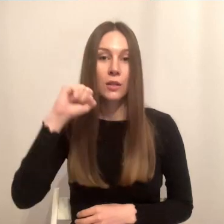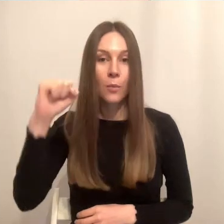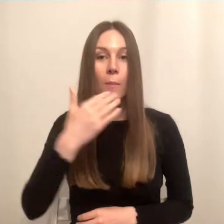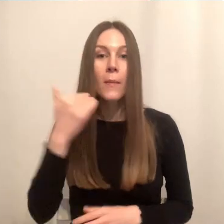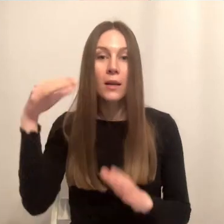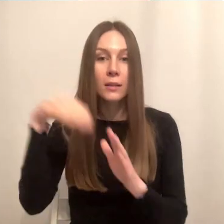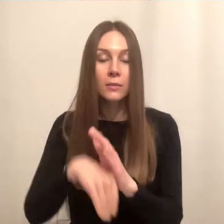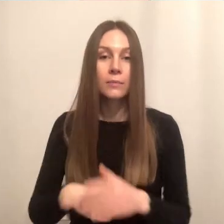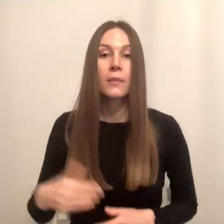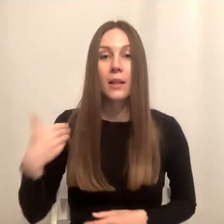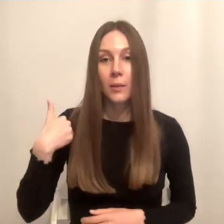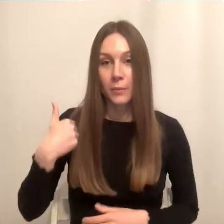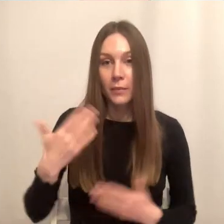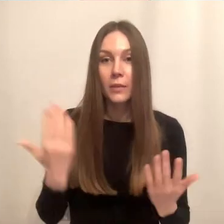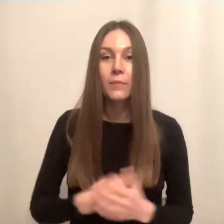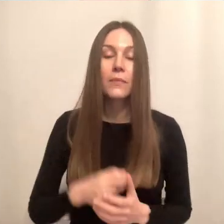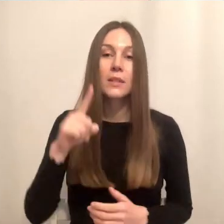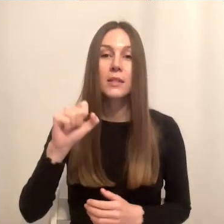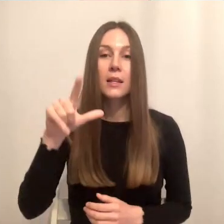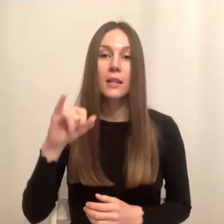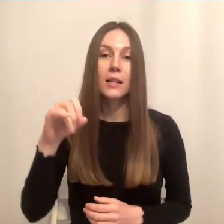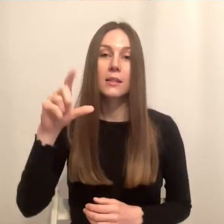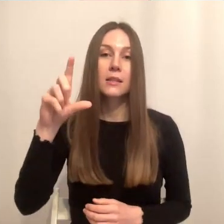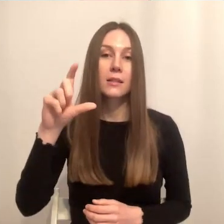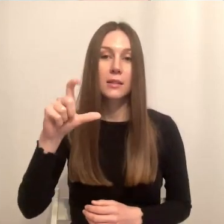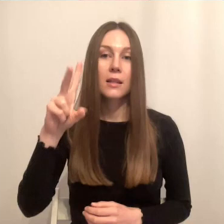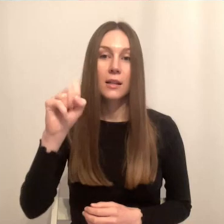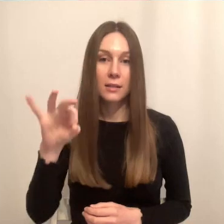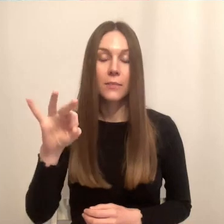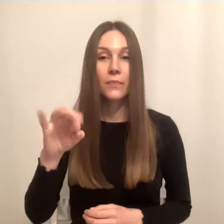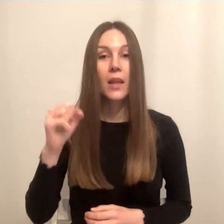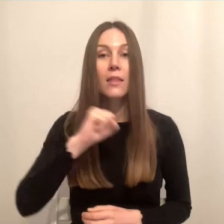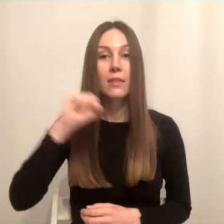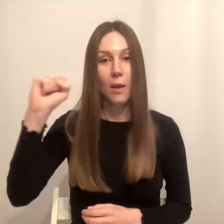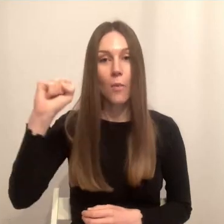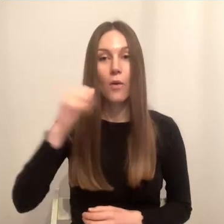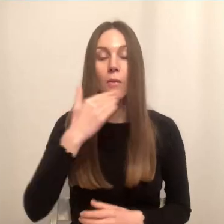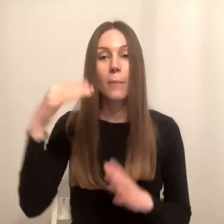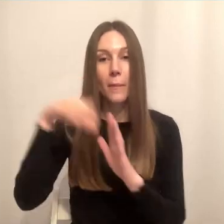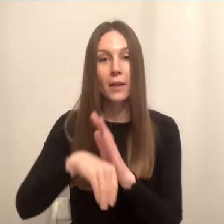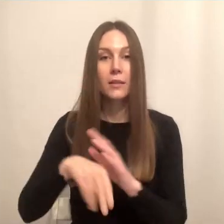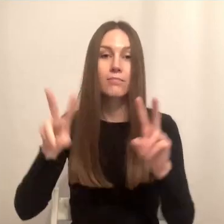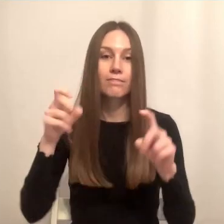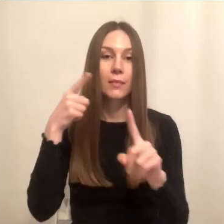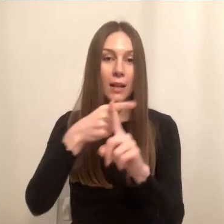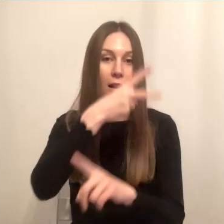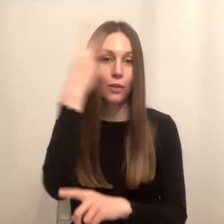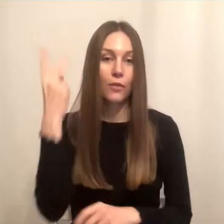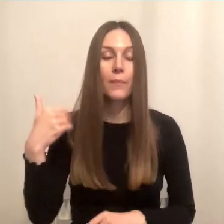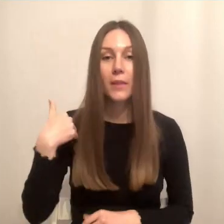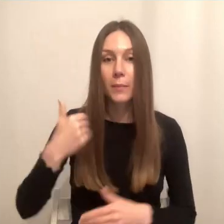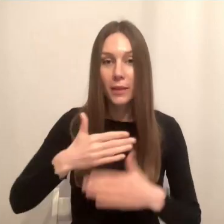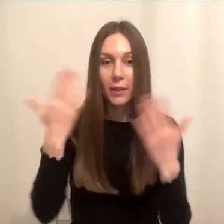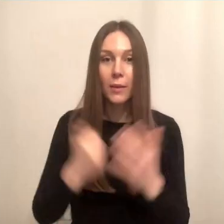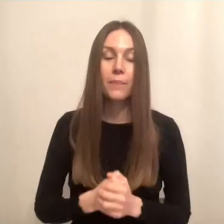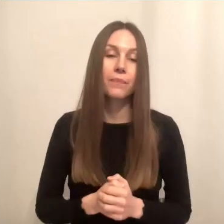Labadiena. Ir Vytautas Zalieckas, Demokratų sąjunga vardan Lietuvos. Labadiena. Tai gal pradėkime abėcėlės tvarka ir,